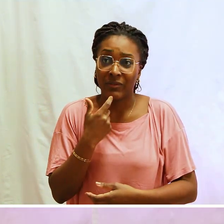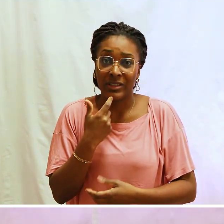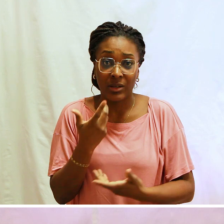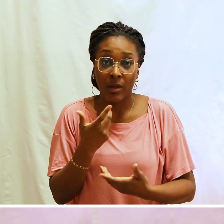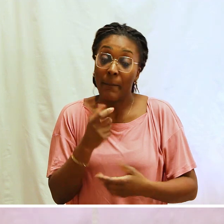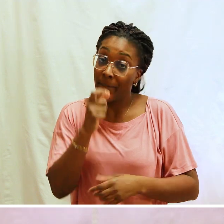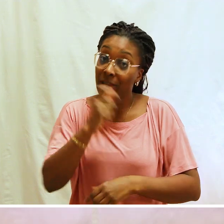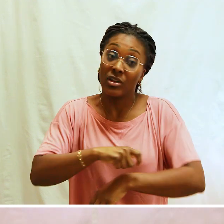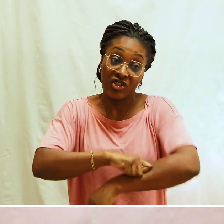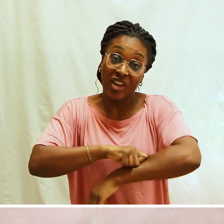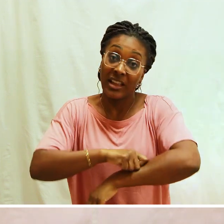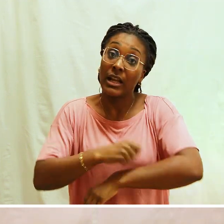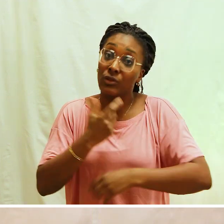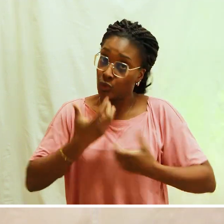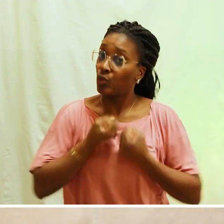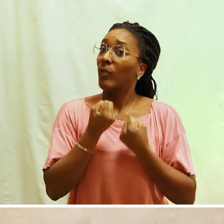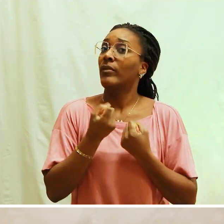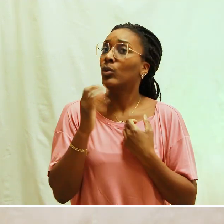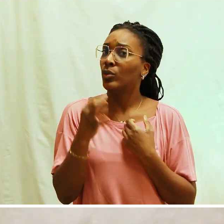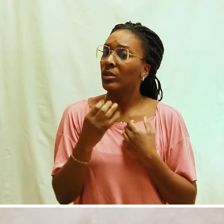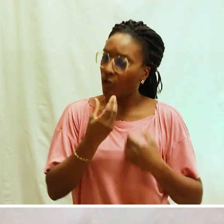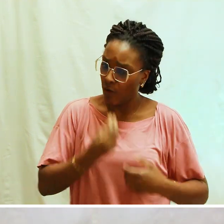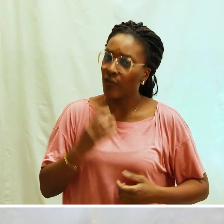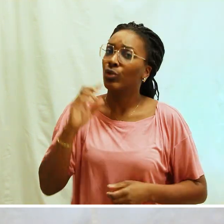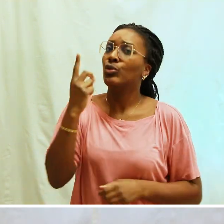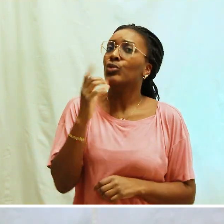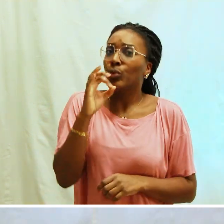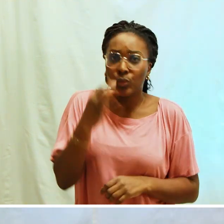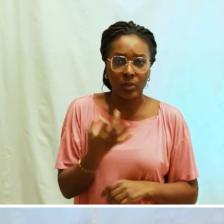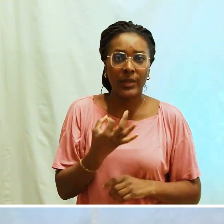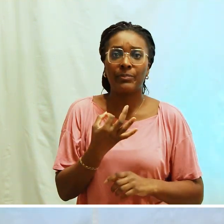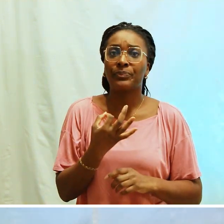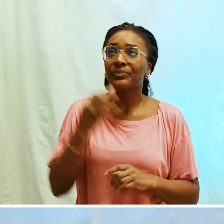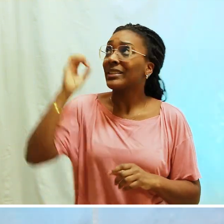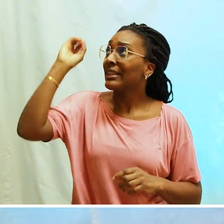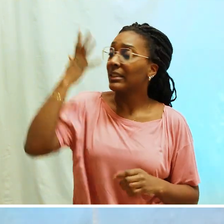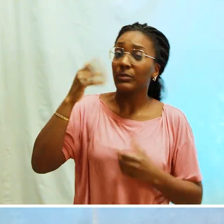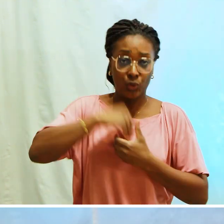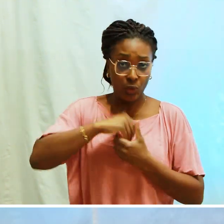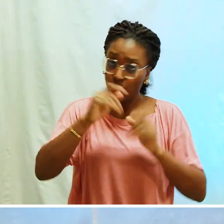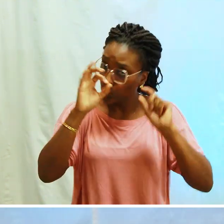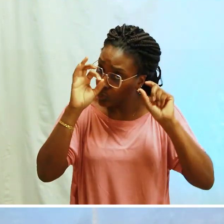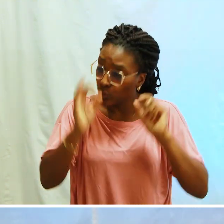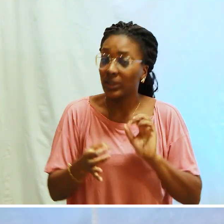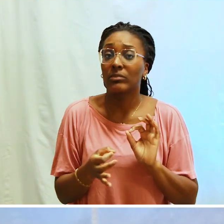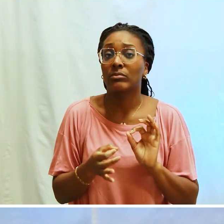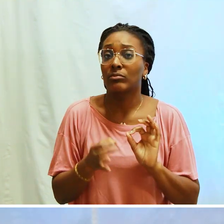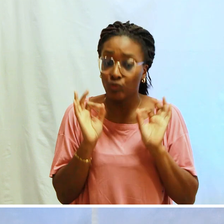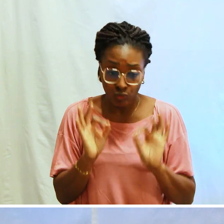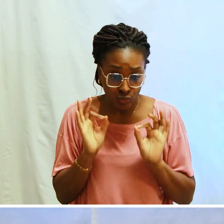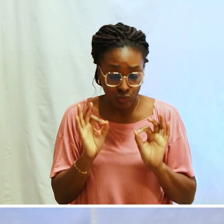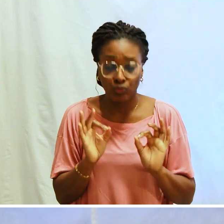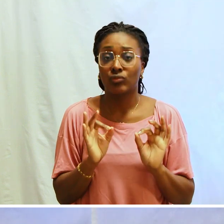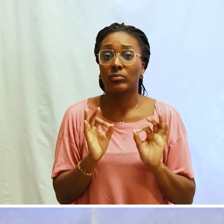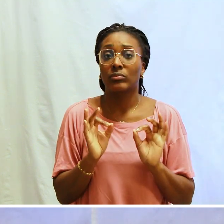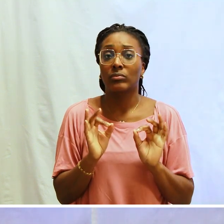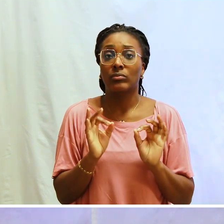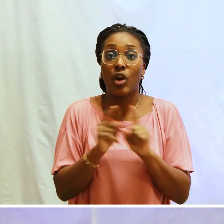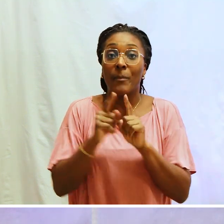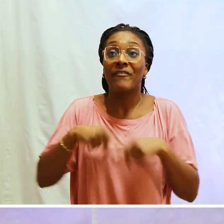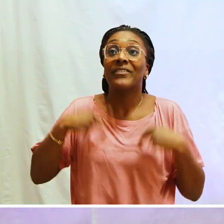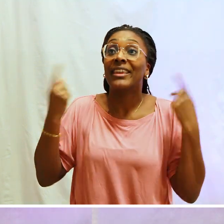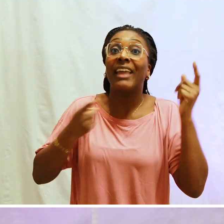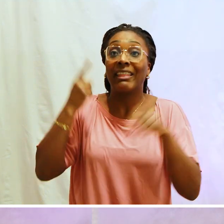qui est sauvé, au contraire. C'est quelqu'un qui est enfant de Dieu. C'est quelqu'un qui a l'esprit de Dieu. C'est quelqu'un, qui a reçu la